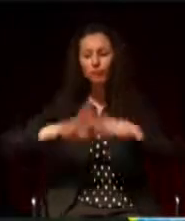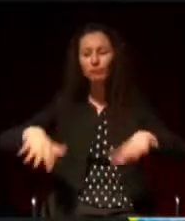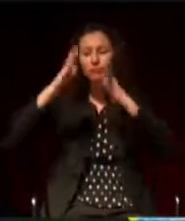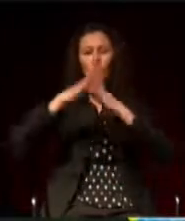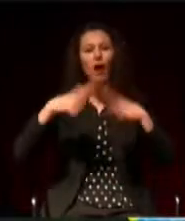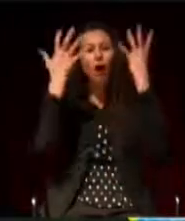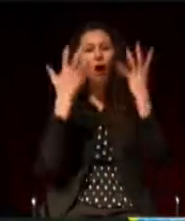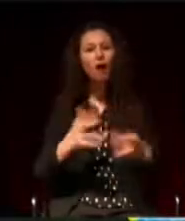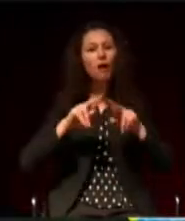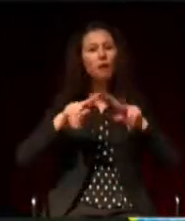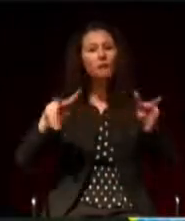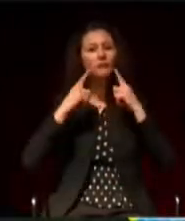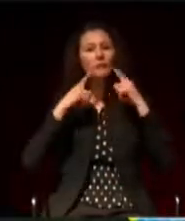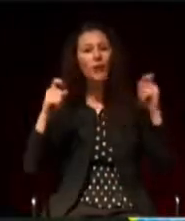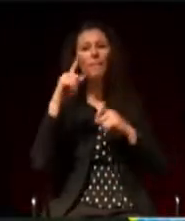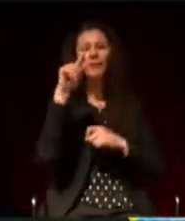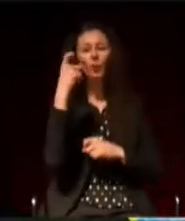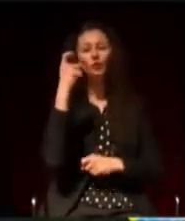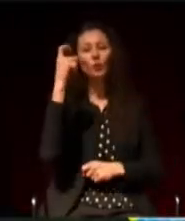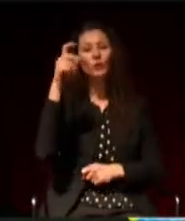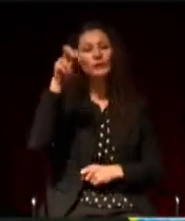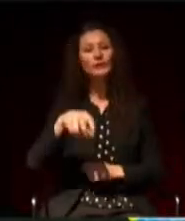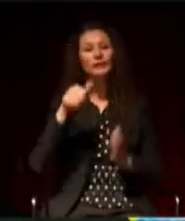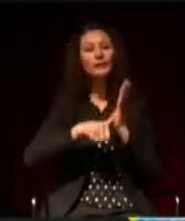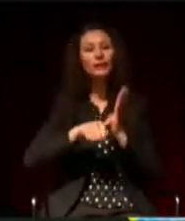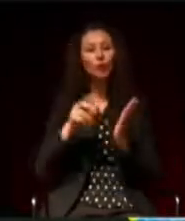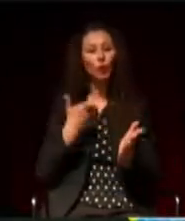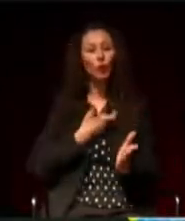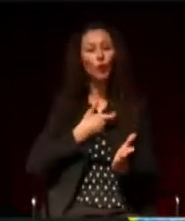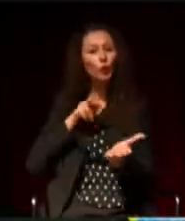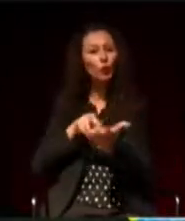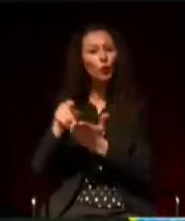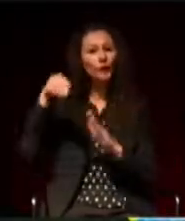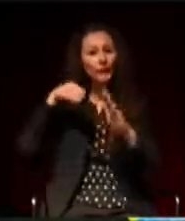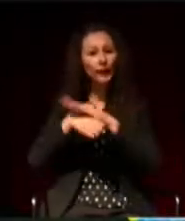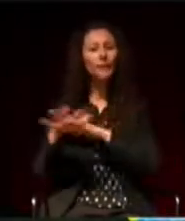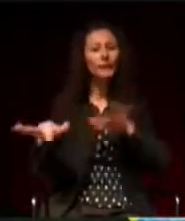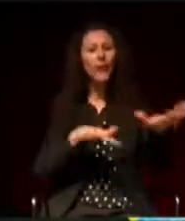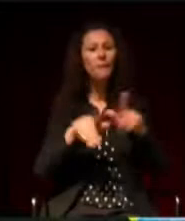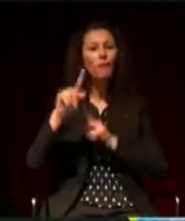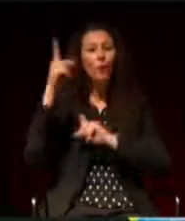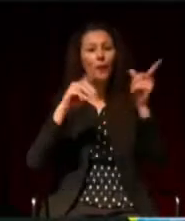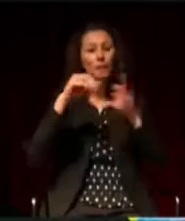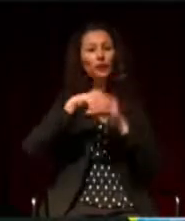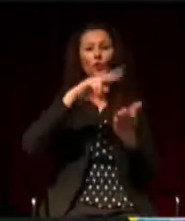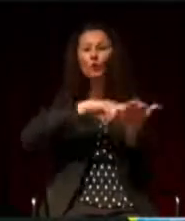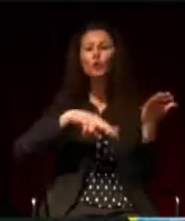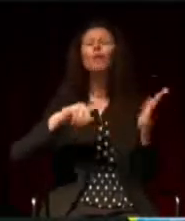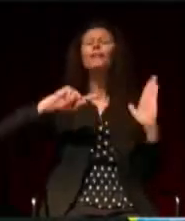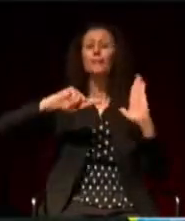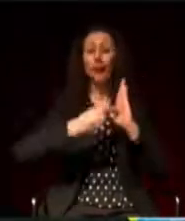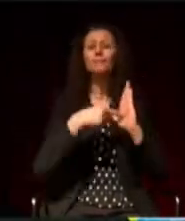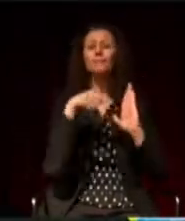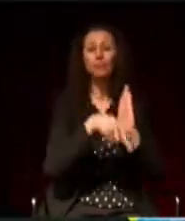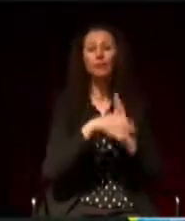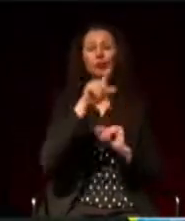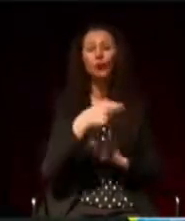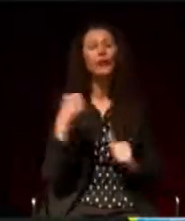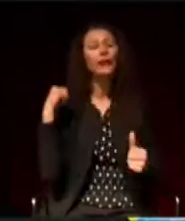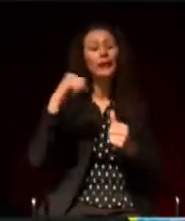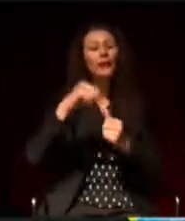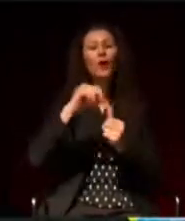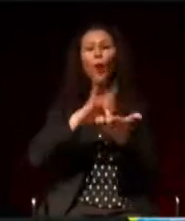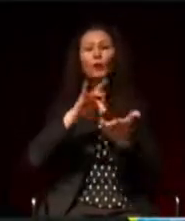ağır hasar gören binaların 1998 yılında yürürlüğe giren deprem yönetmeliğinden önce ruhsatlandırıldığı tespit edilmiştir. Yine